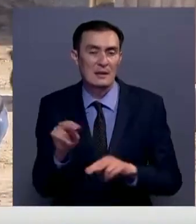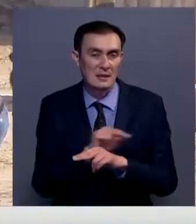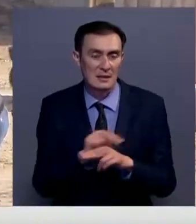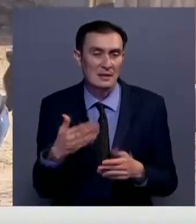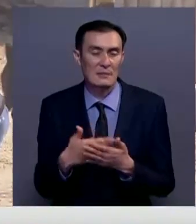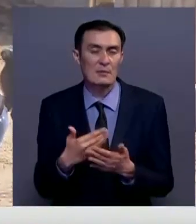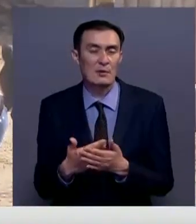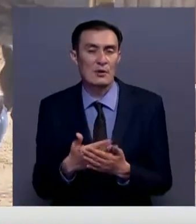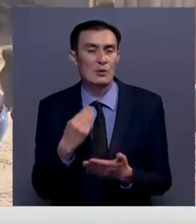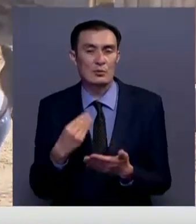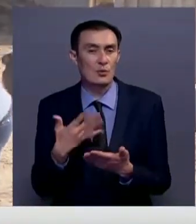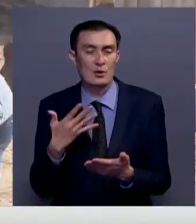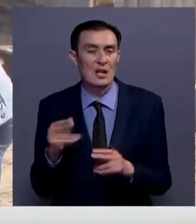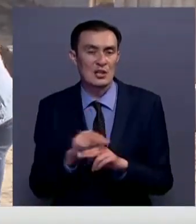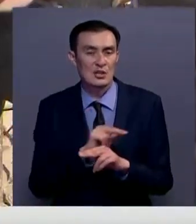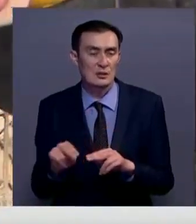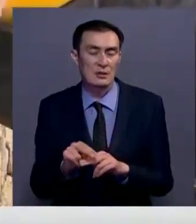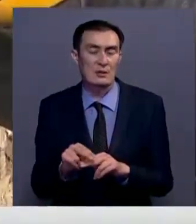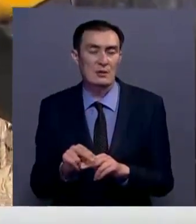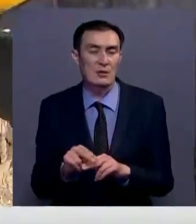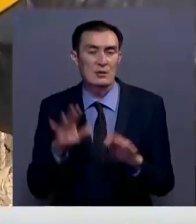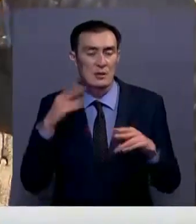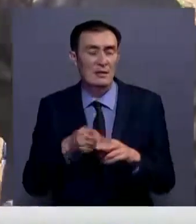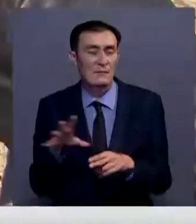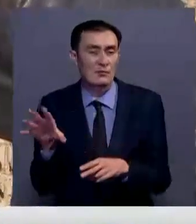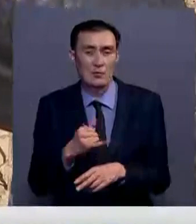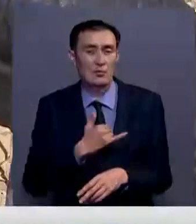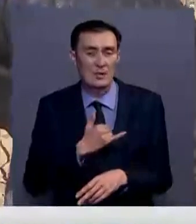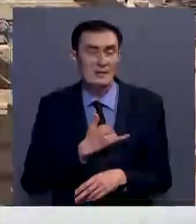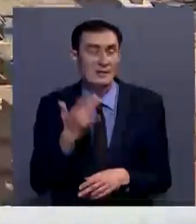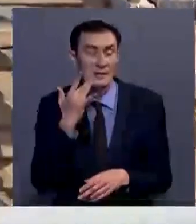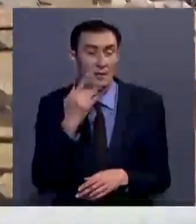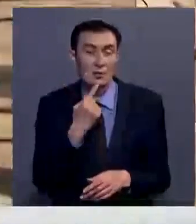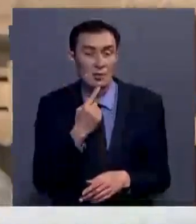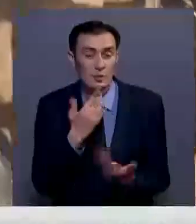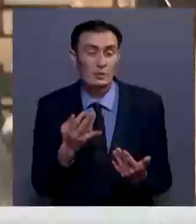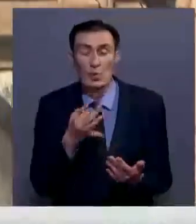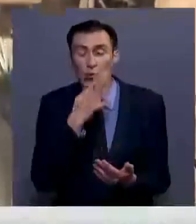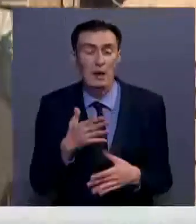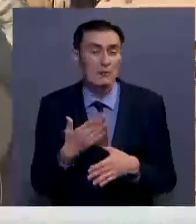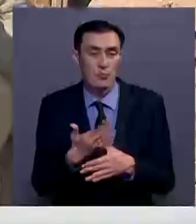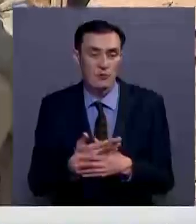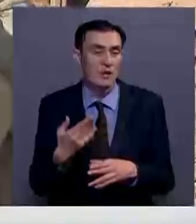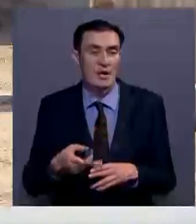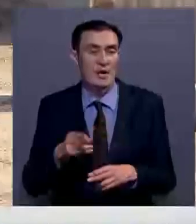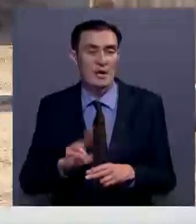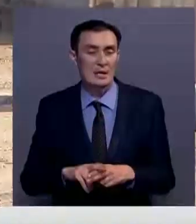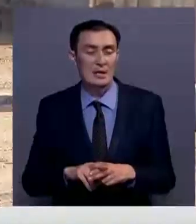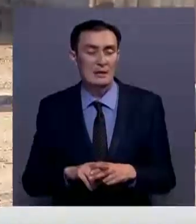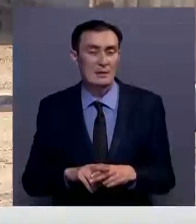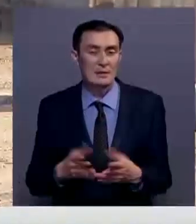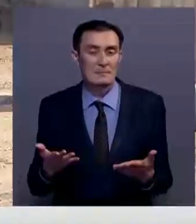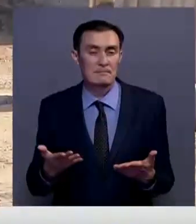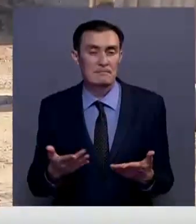очень дорого лечение в клиниках отовсюду нас в общем трудностями для нас любая помощь это вот